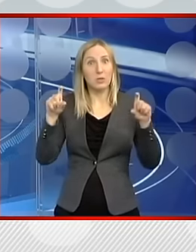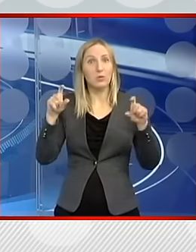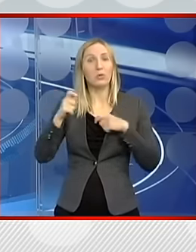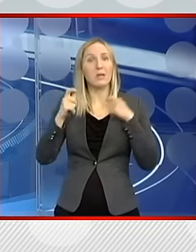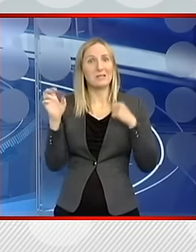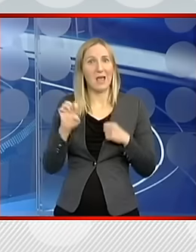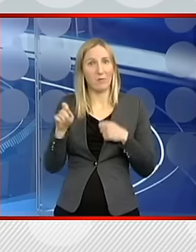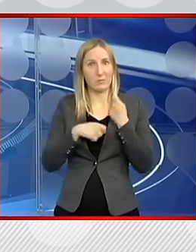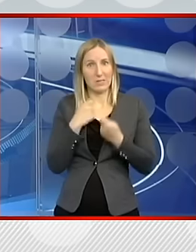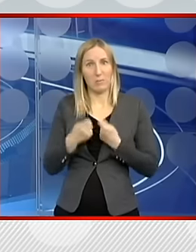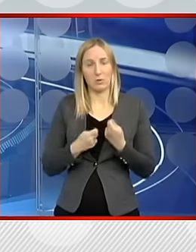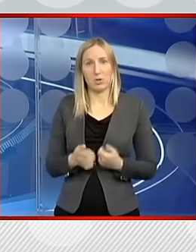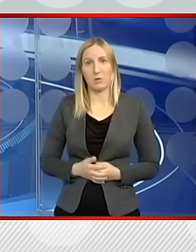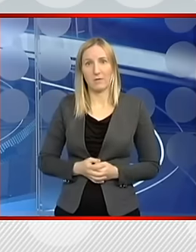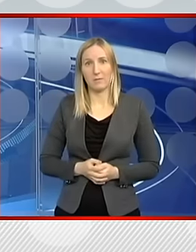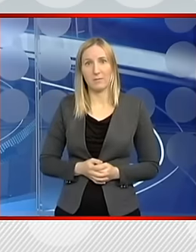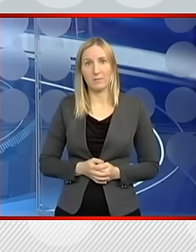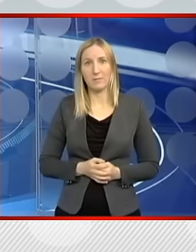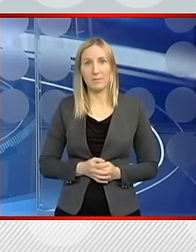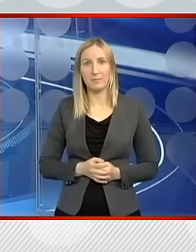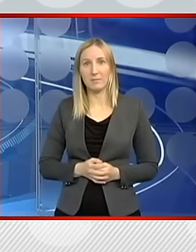poslove.